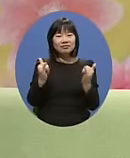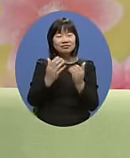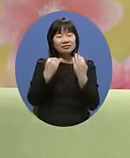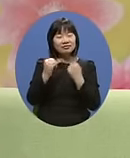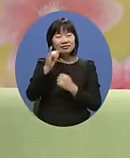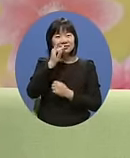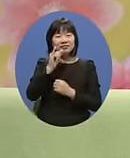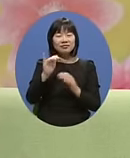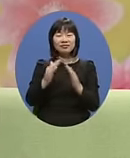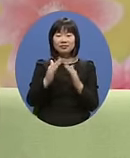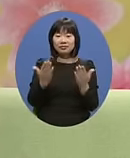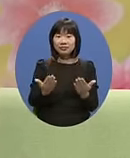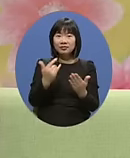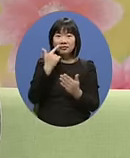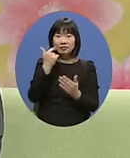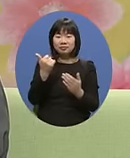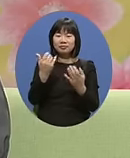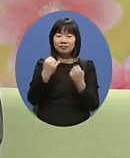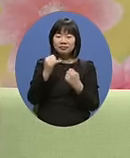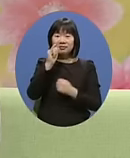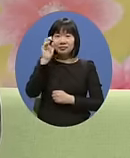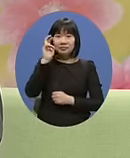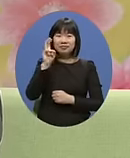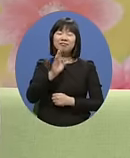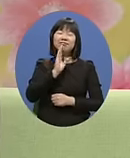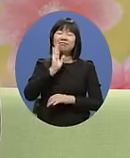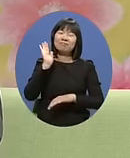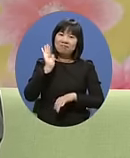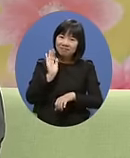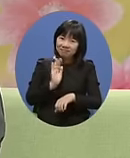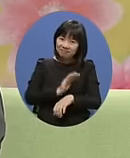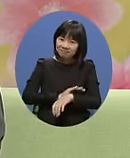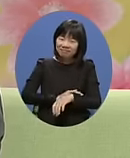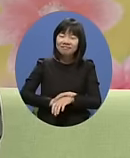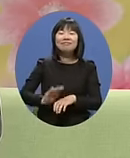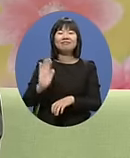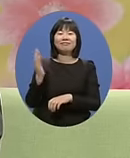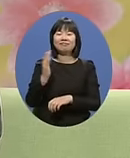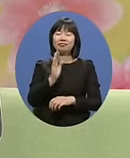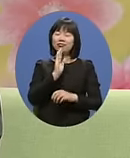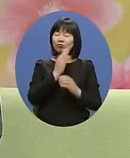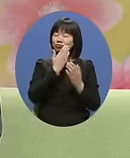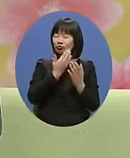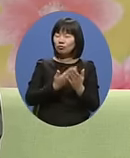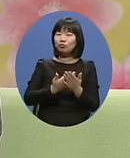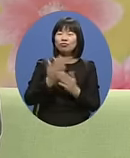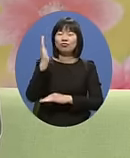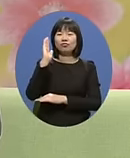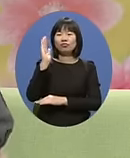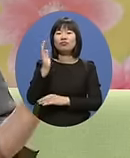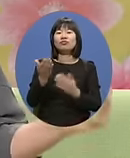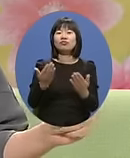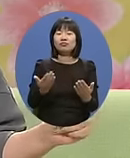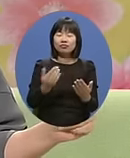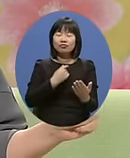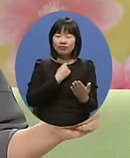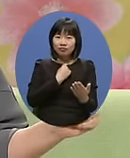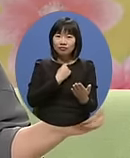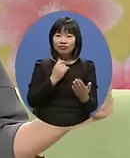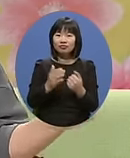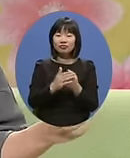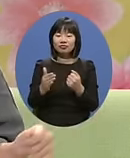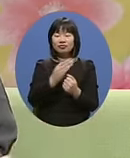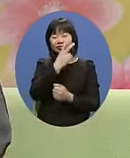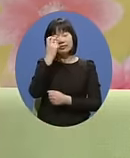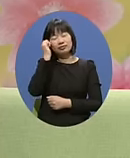계시는 아빠들도 오늘은 유난히 많으실 것 같은데 정말 잘 됐습니다. 오늘 진짜 저희가 중요한 얘기를 할 거거든요. 지금 주무시고 계시는 아버지